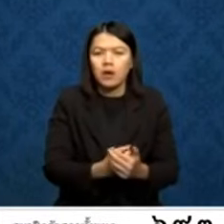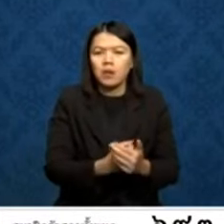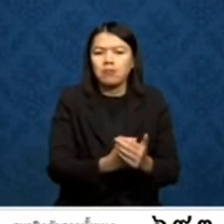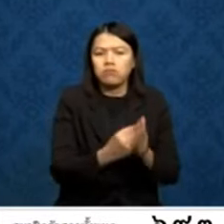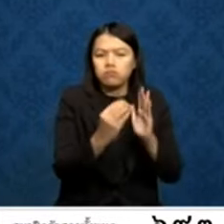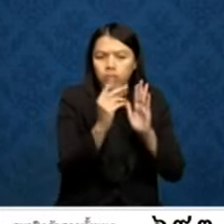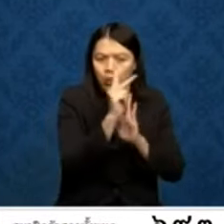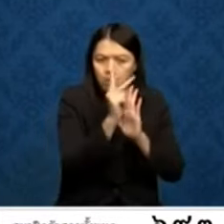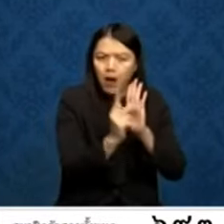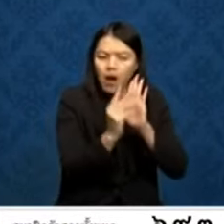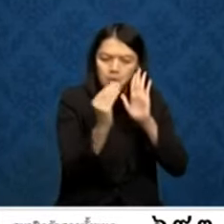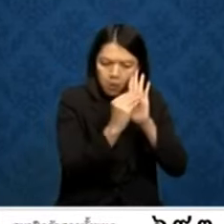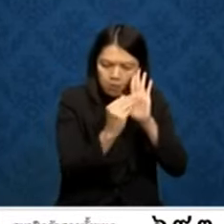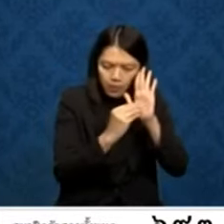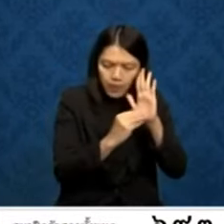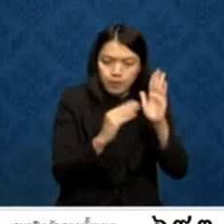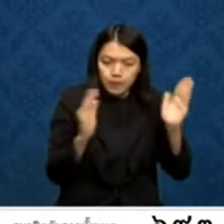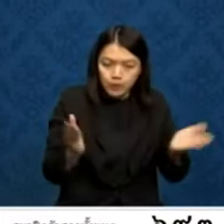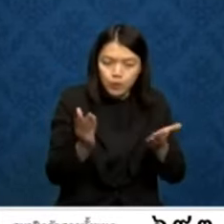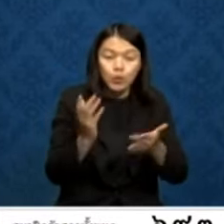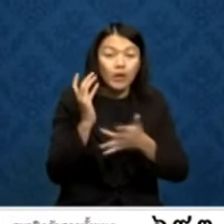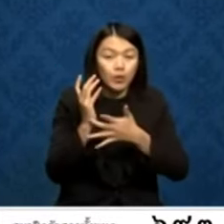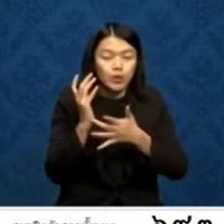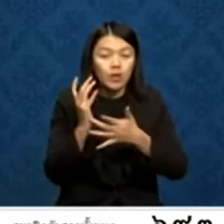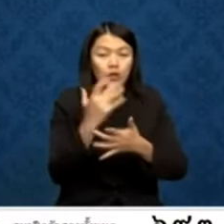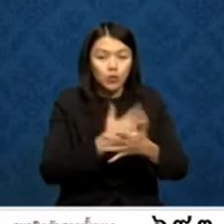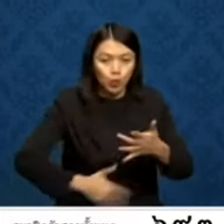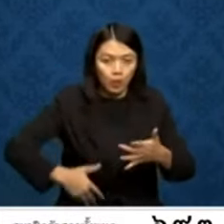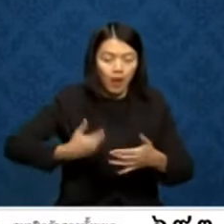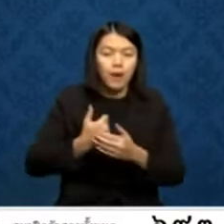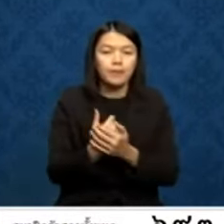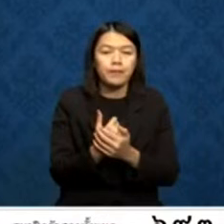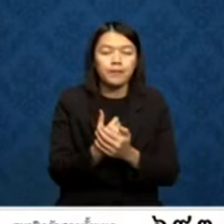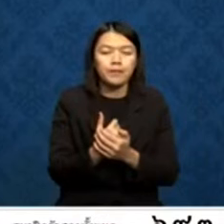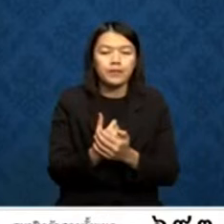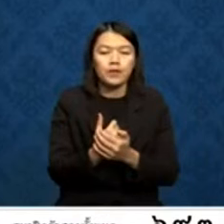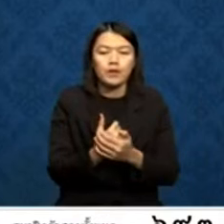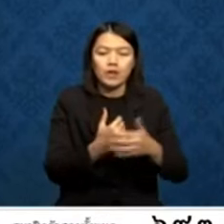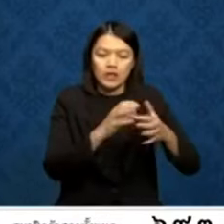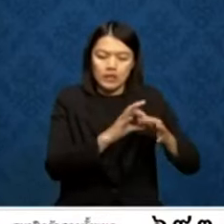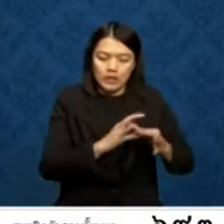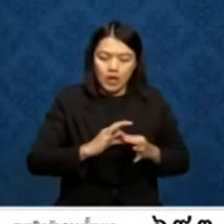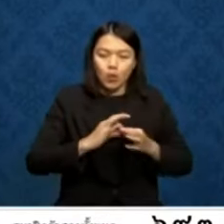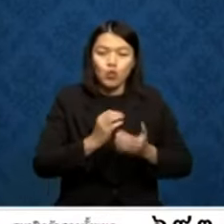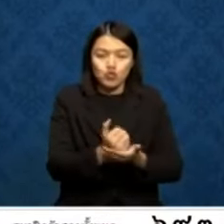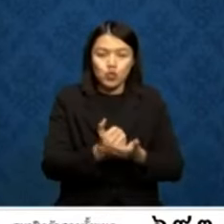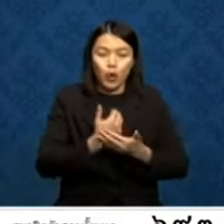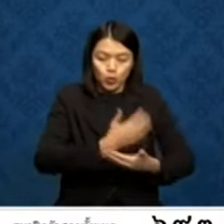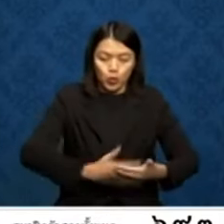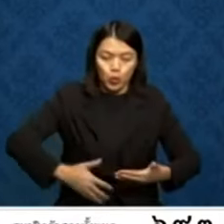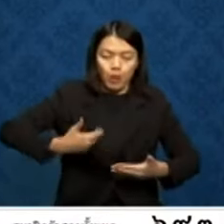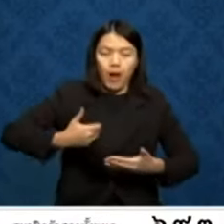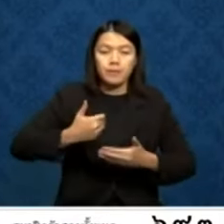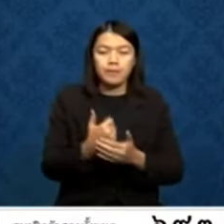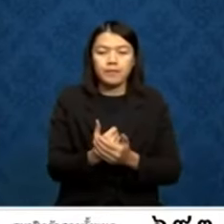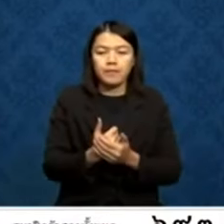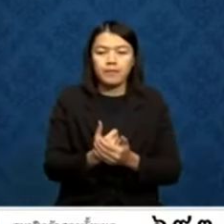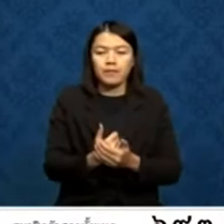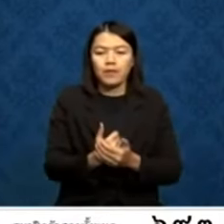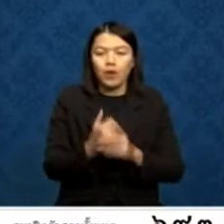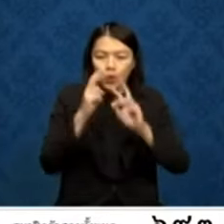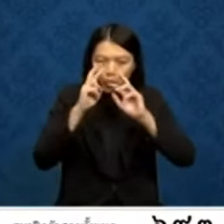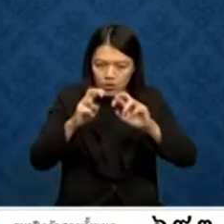ตลอดจนสนับสนุนการนำเทคโนโลยีสุขภาพ Health Tech และนวัตกรรมด้านเทคโนโลยีชีวภ